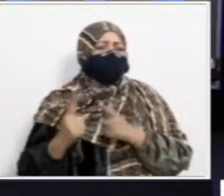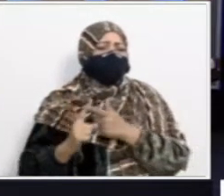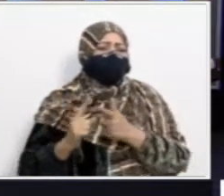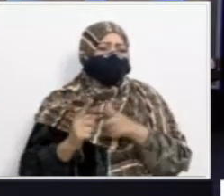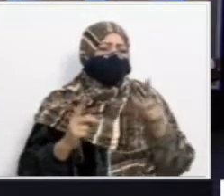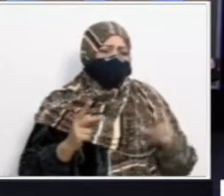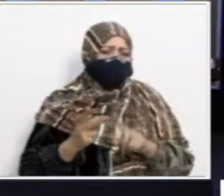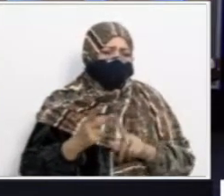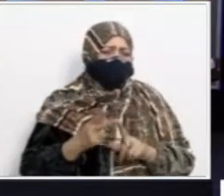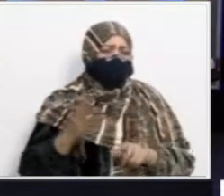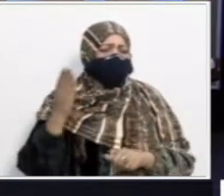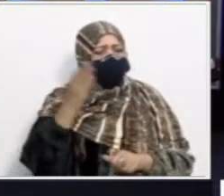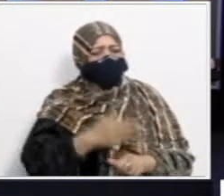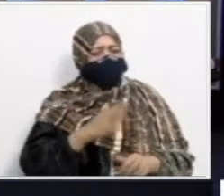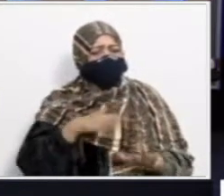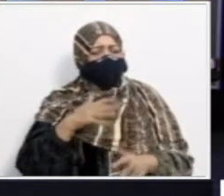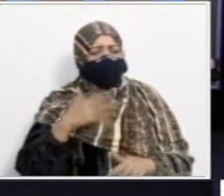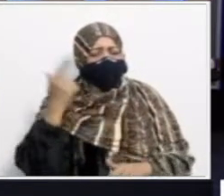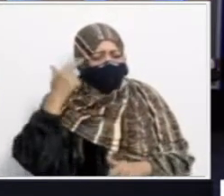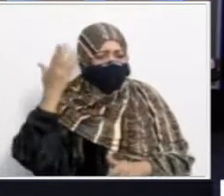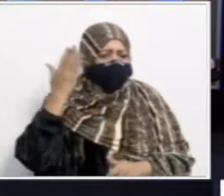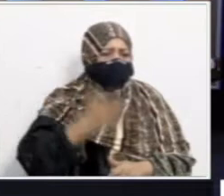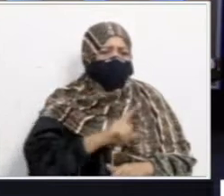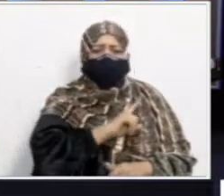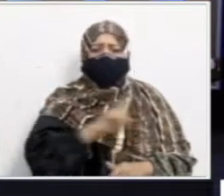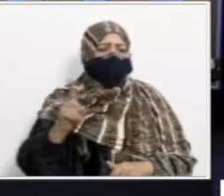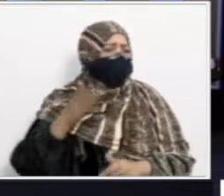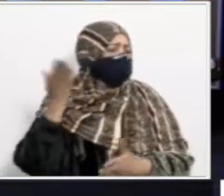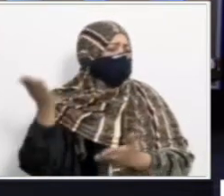فصد وقال لا ما نش ماشي يعني الفرح من جايكم حاجة هيك،